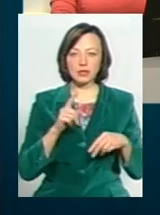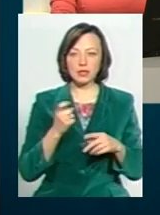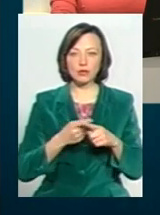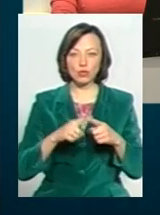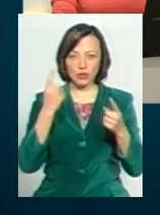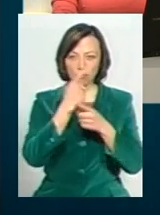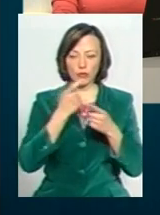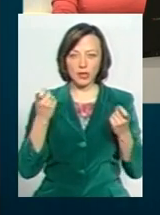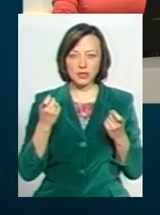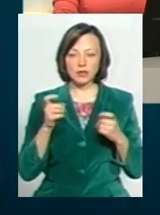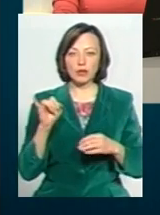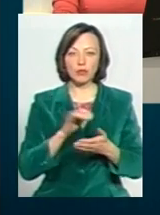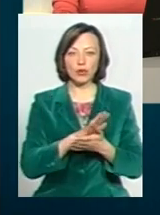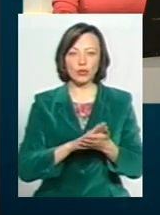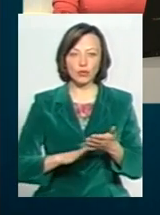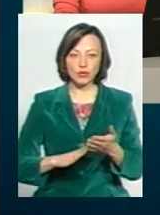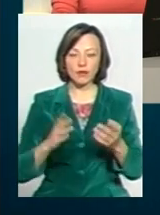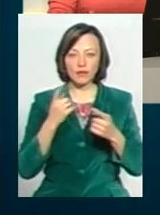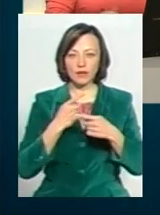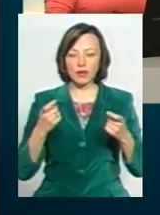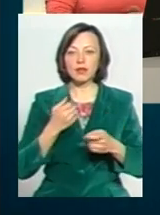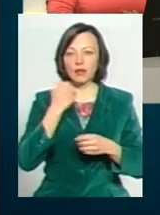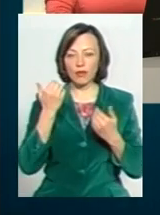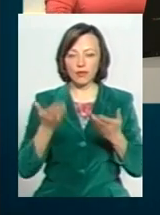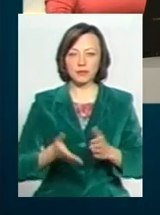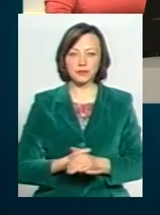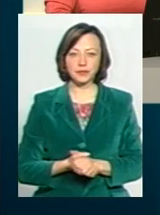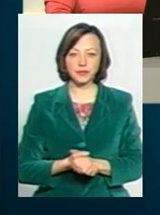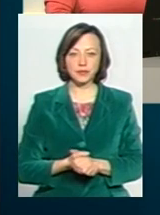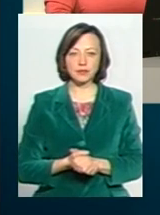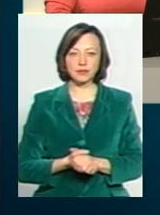цю інформацію і продовжуємо ефір. Дякую, Андрію.